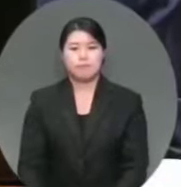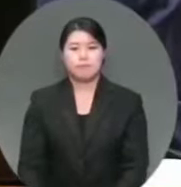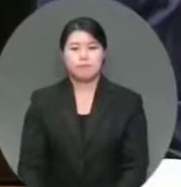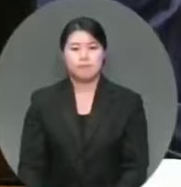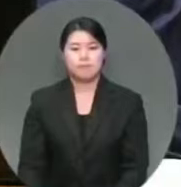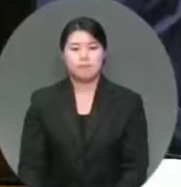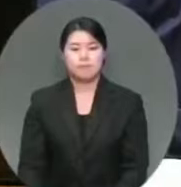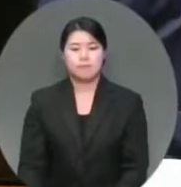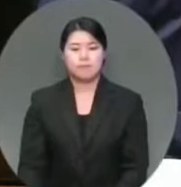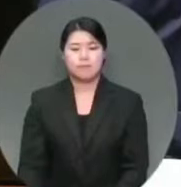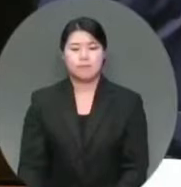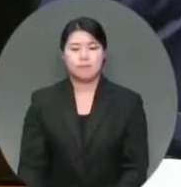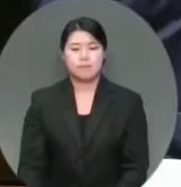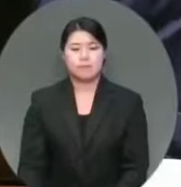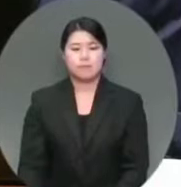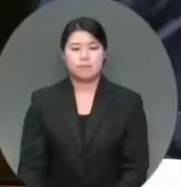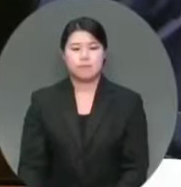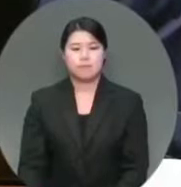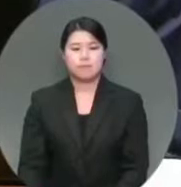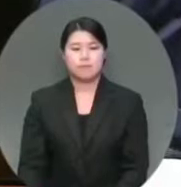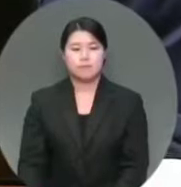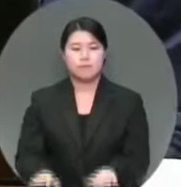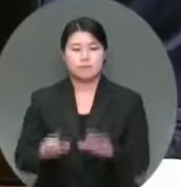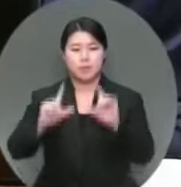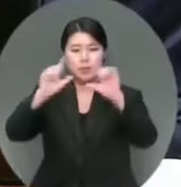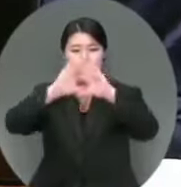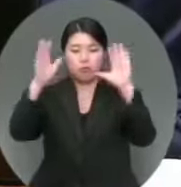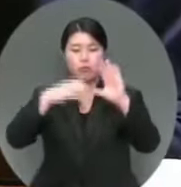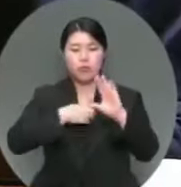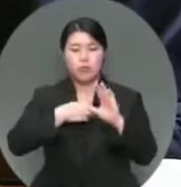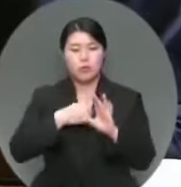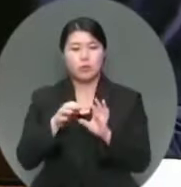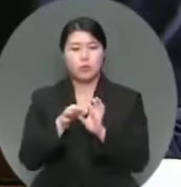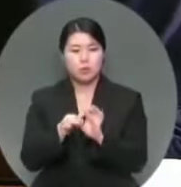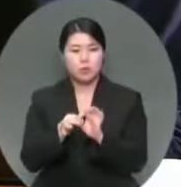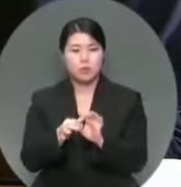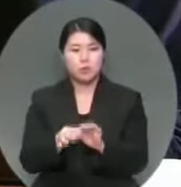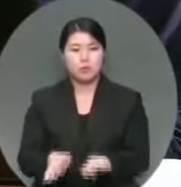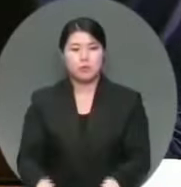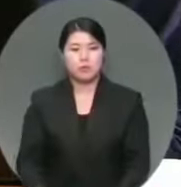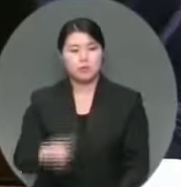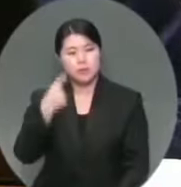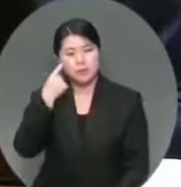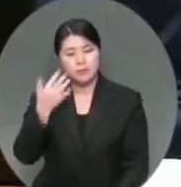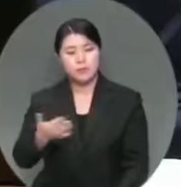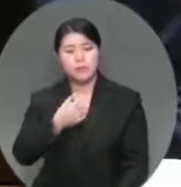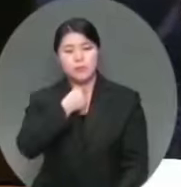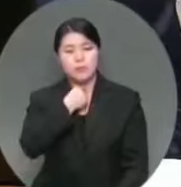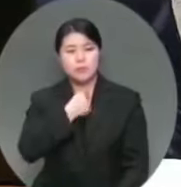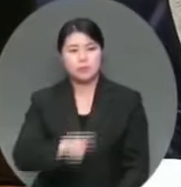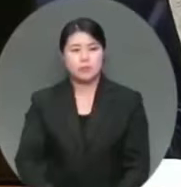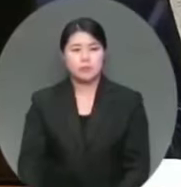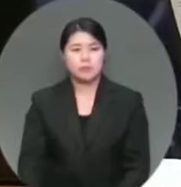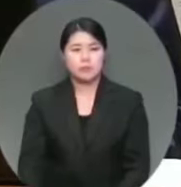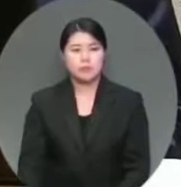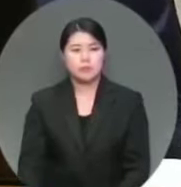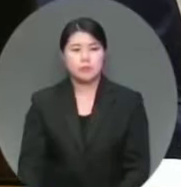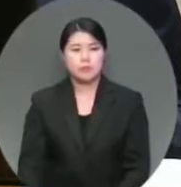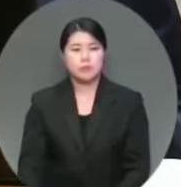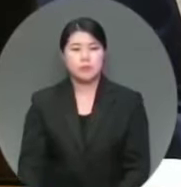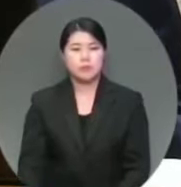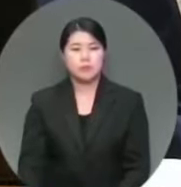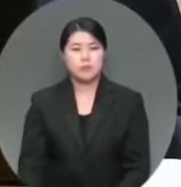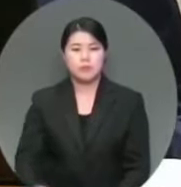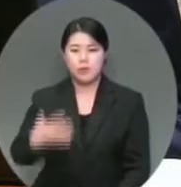보시죠. 저희가 지금 그 기후위기 관련해서 질의를 드리고 싶은데요. 지금